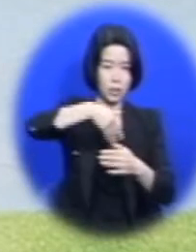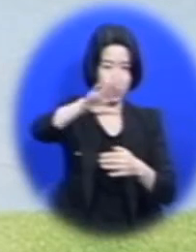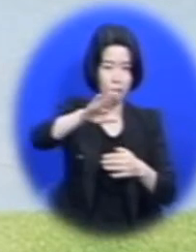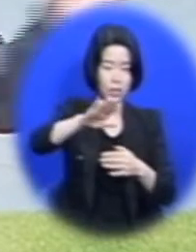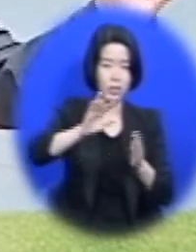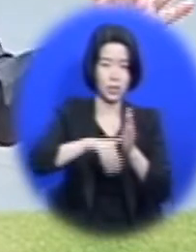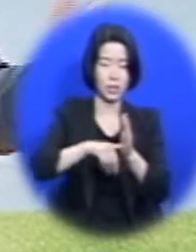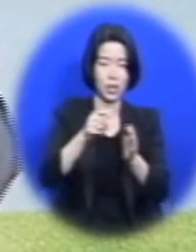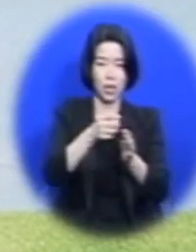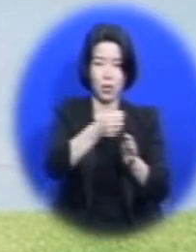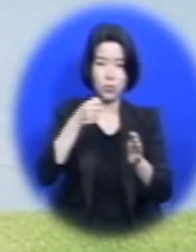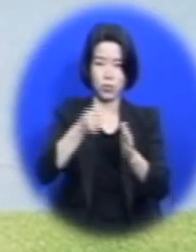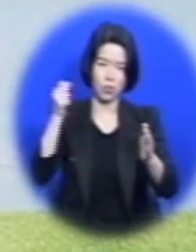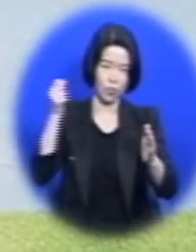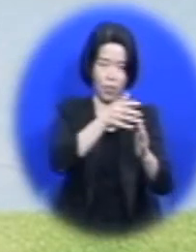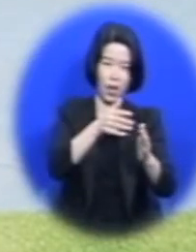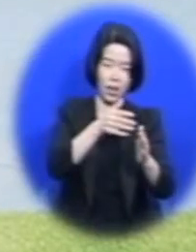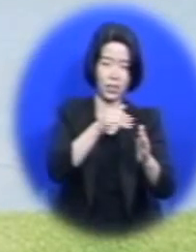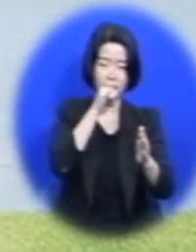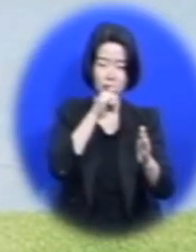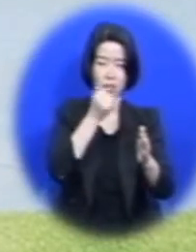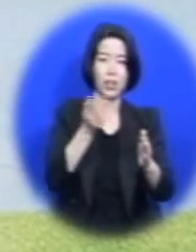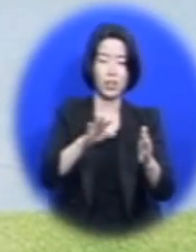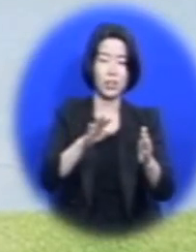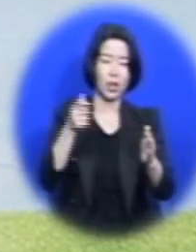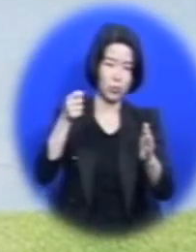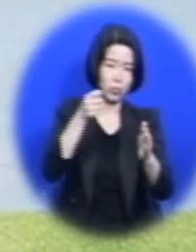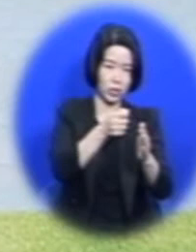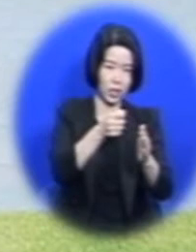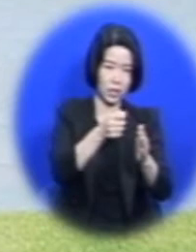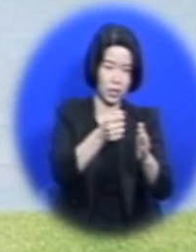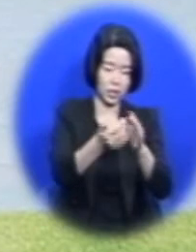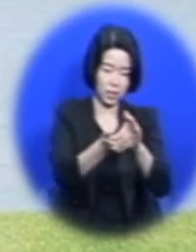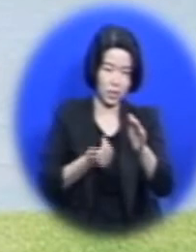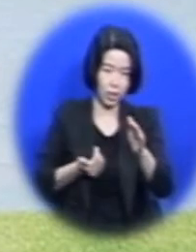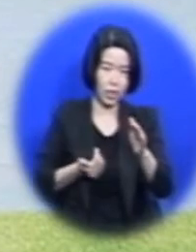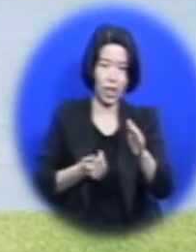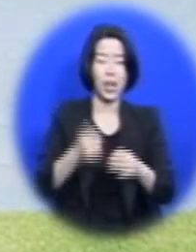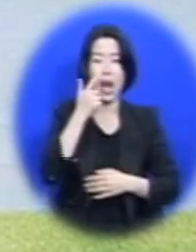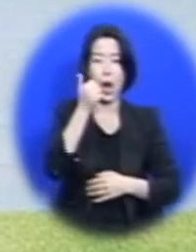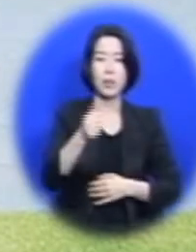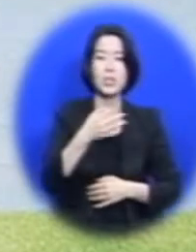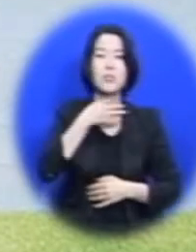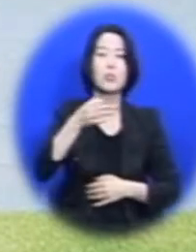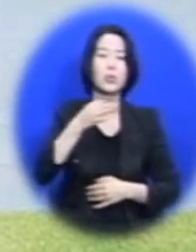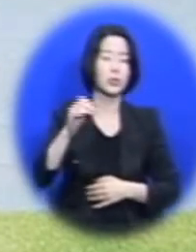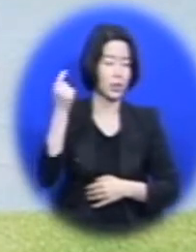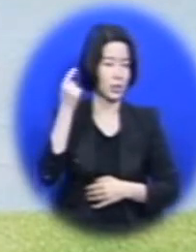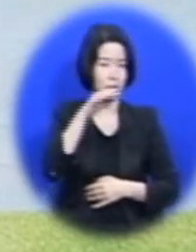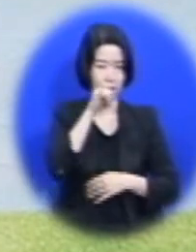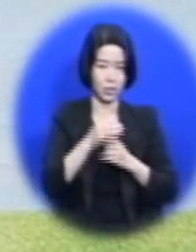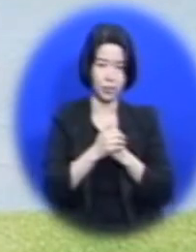문을 쾅 닫아. 근데 문이 닫히기 바로 그 전에 아버지의 목소리가 들려왔어요.